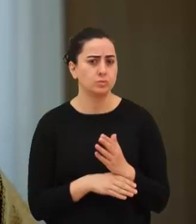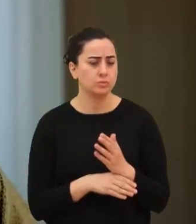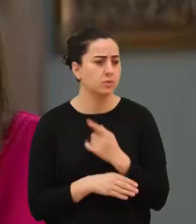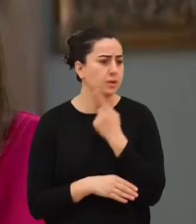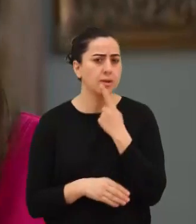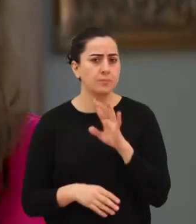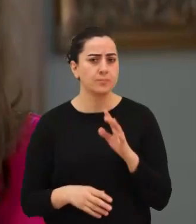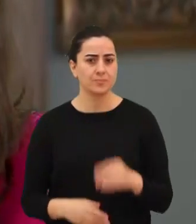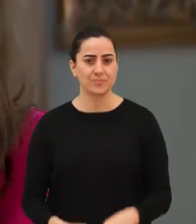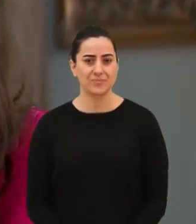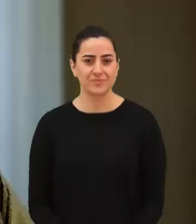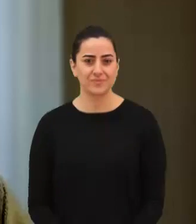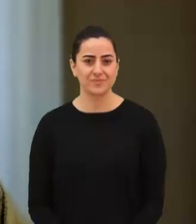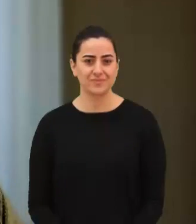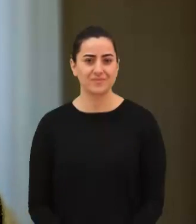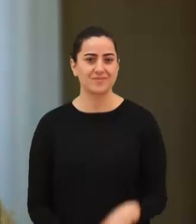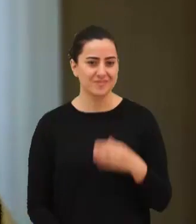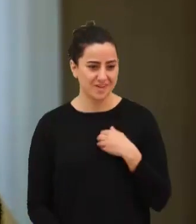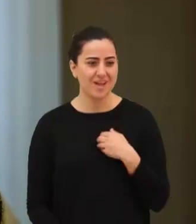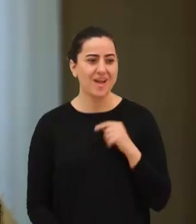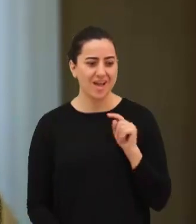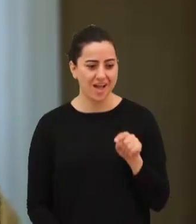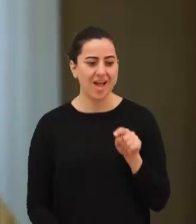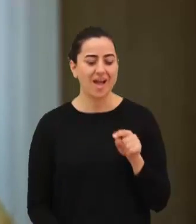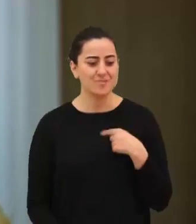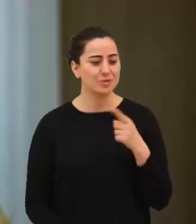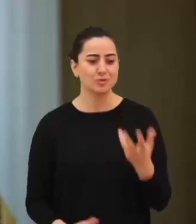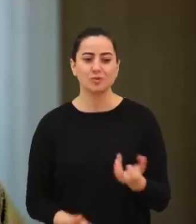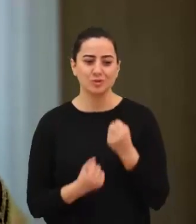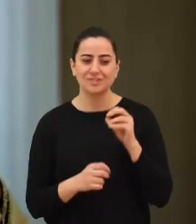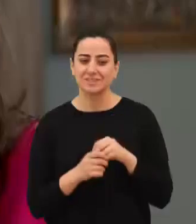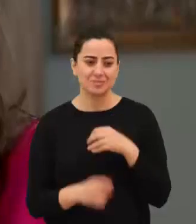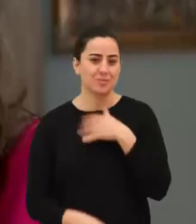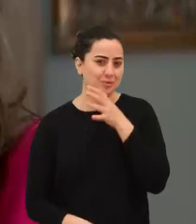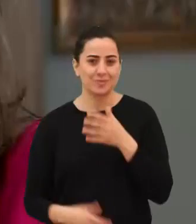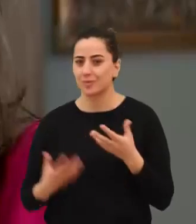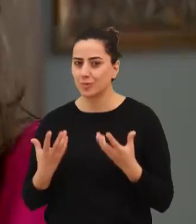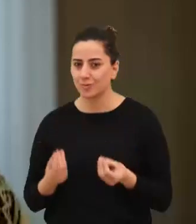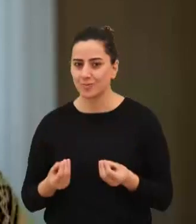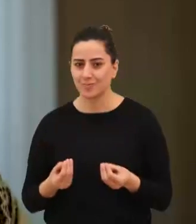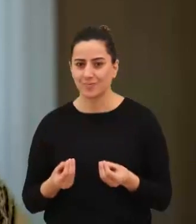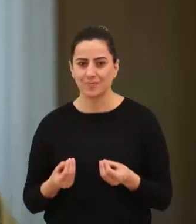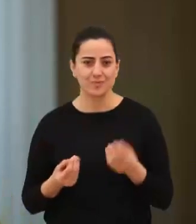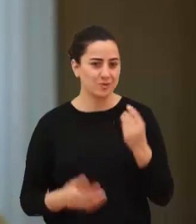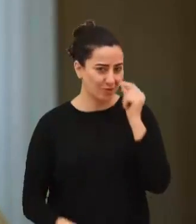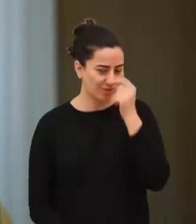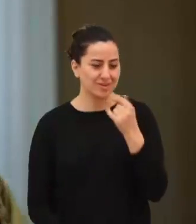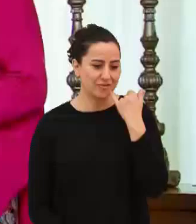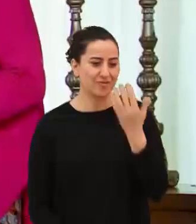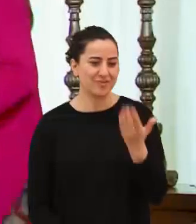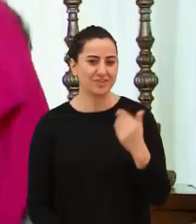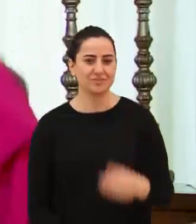demedi. Ben buradan nasıl kurtulacağımızı biliyorum. Aa, nasıl olacak o iş? Çok basit, telefonunu